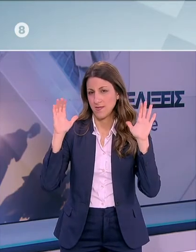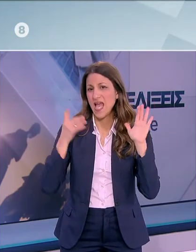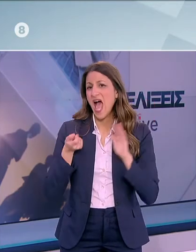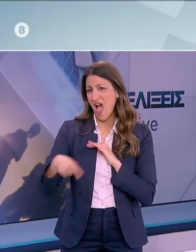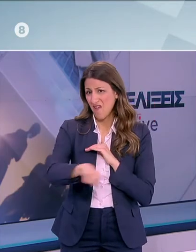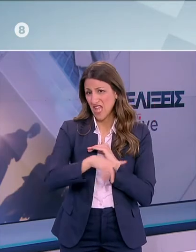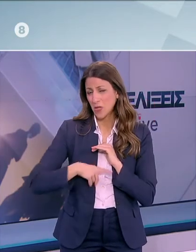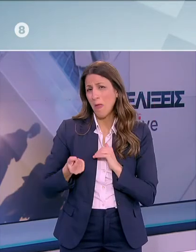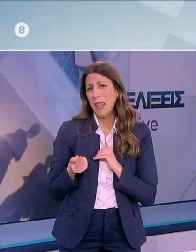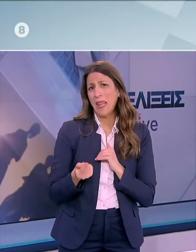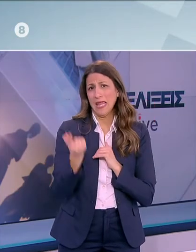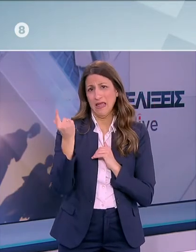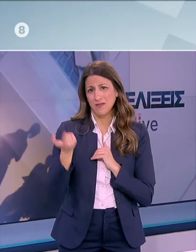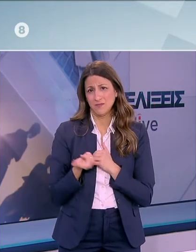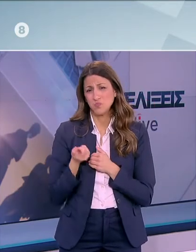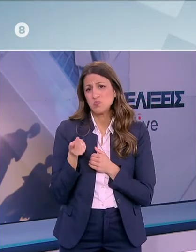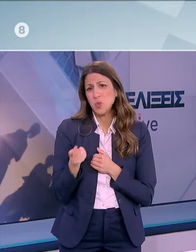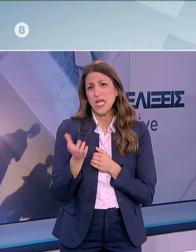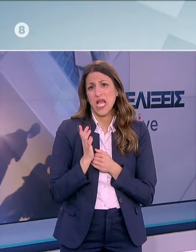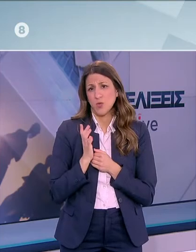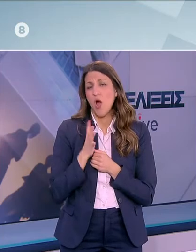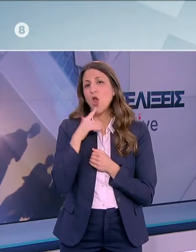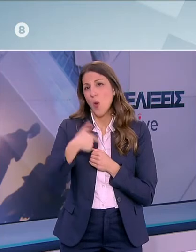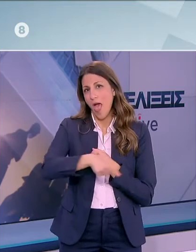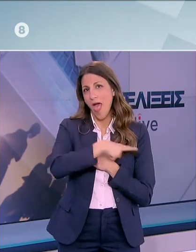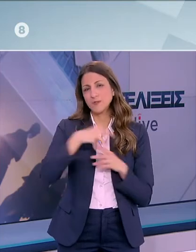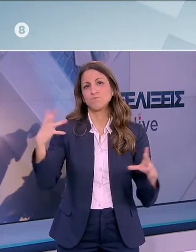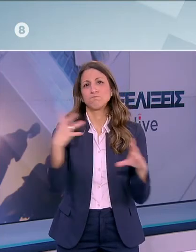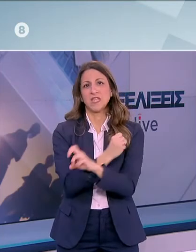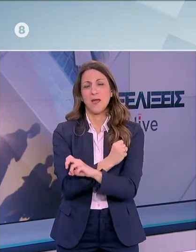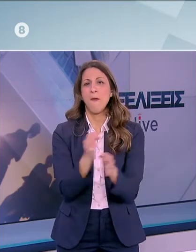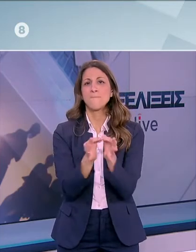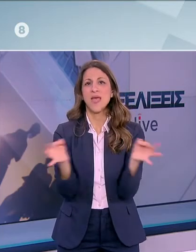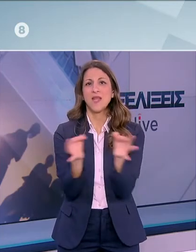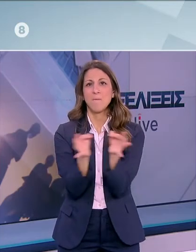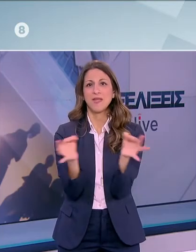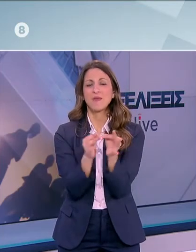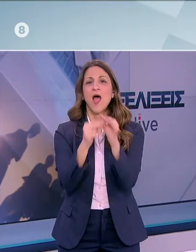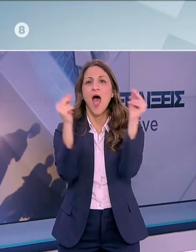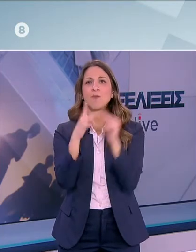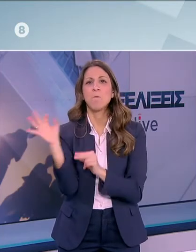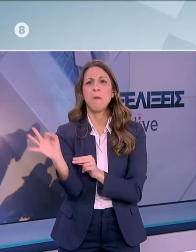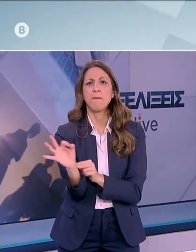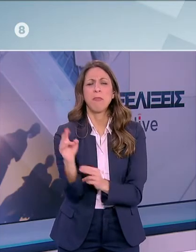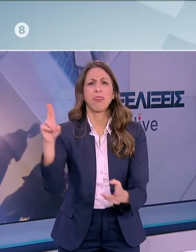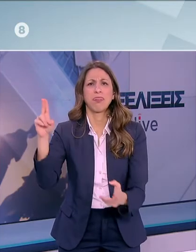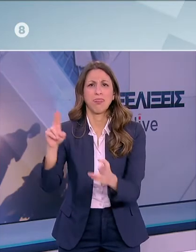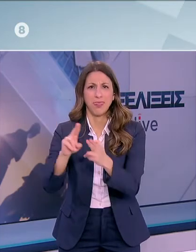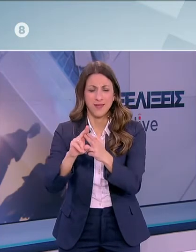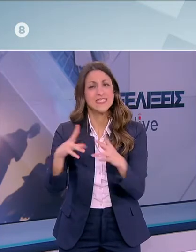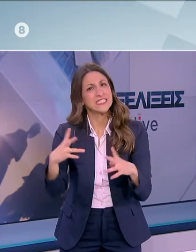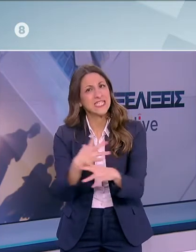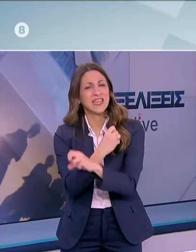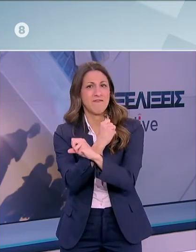μικρό. Είναι μικρό γιατί επιτύχαμε. Είναι μικρό γιατί υπομείναμε και